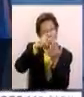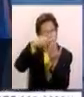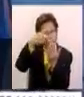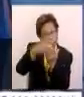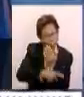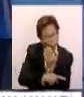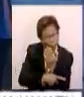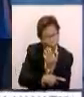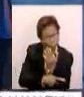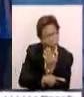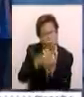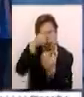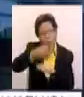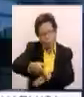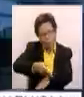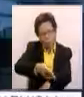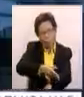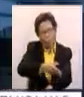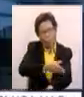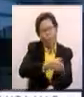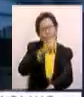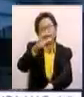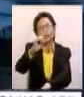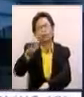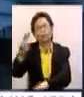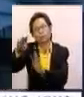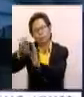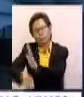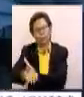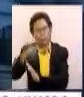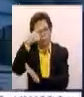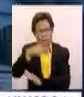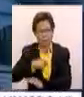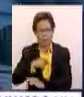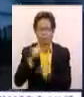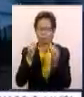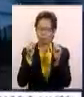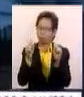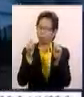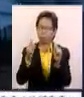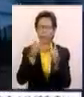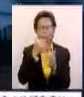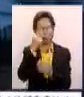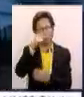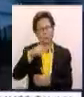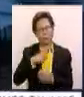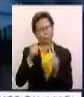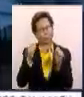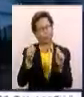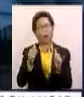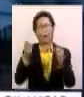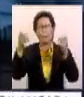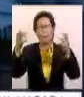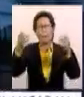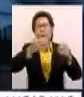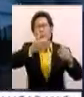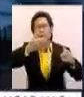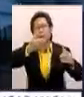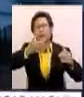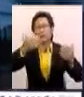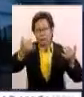boleh memperbaiki. Bagi saya ini sangat bagus dan saya rasa memang ramai belia sekarang yang